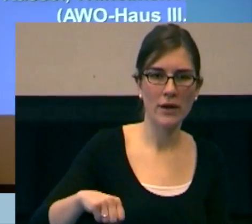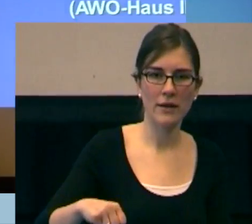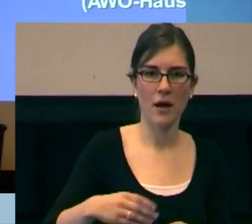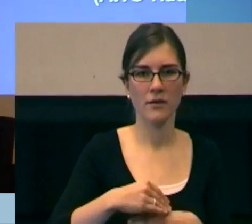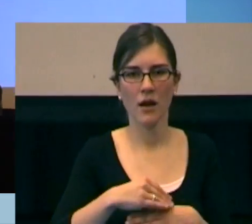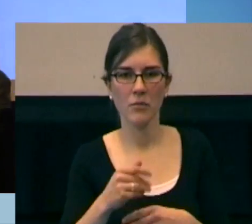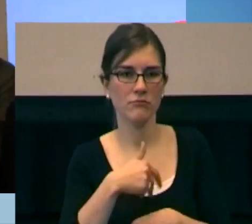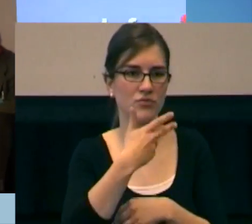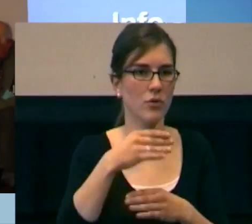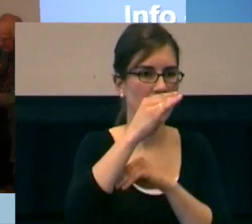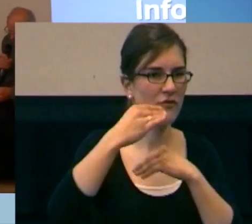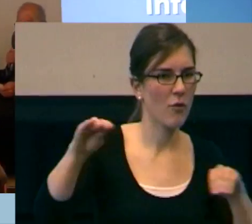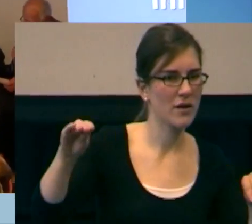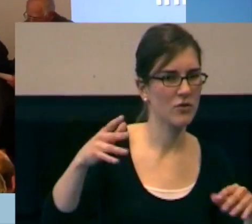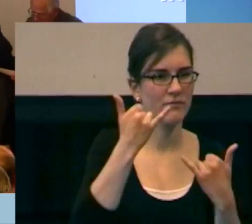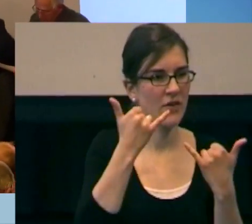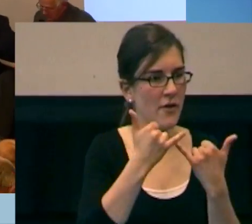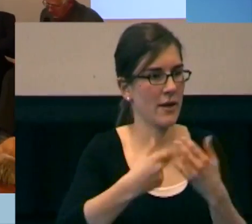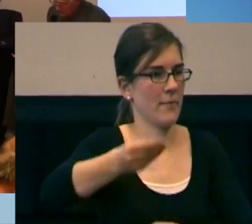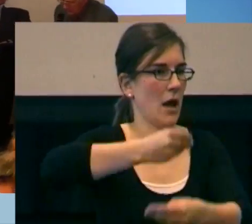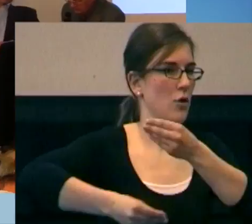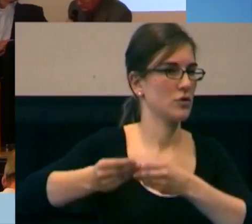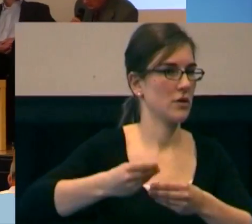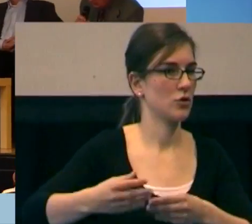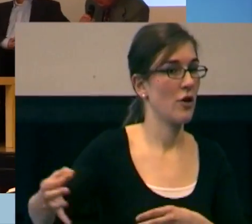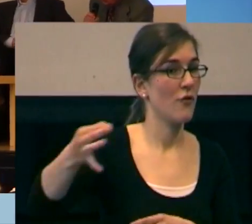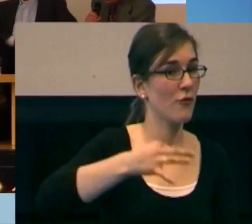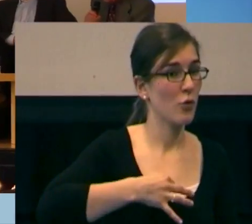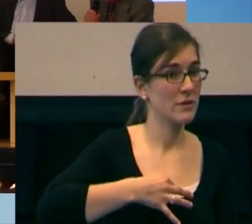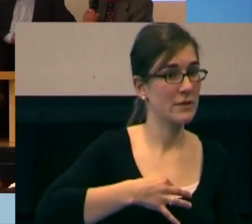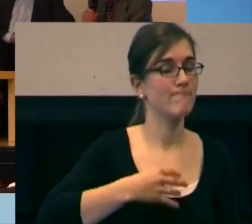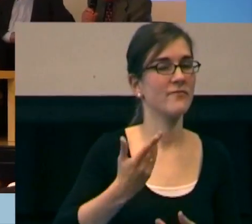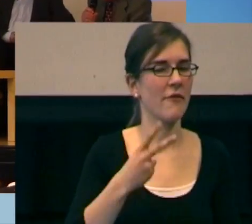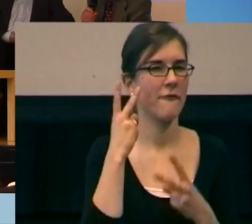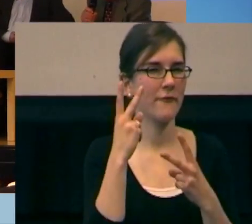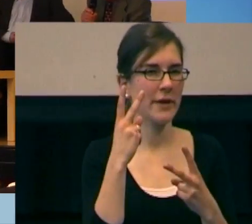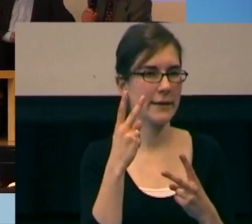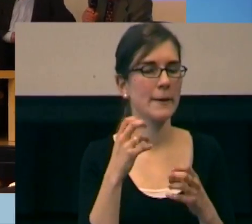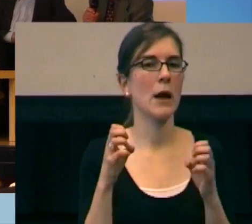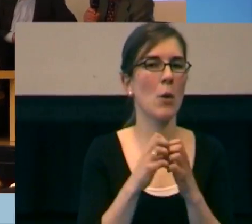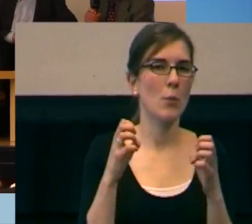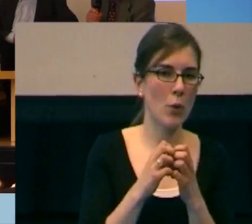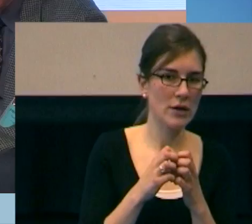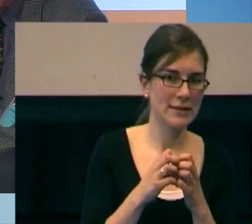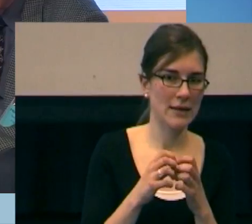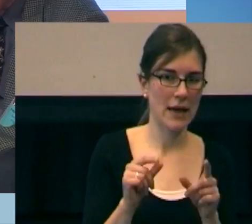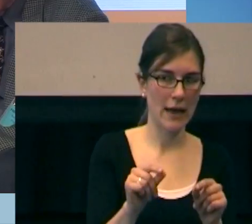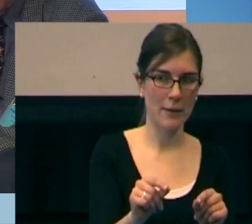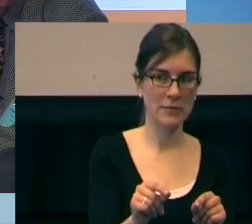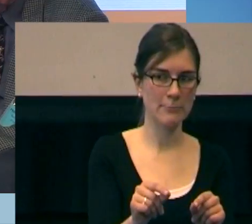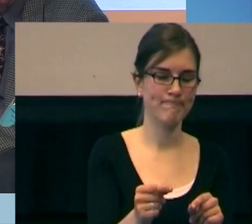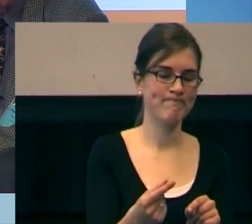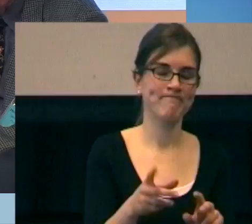informieren. Uns ist auch die Erkenntnis wichtig, dass Prostatakrebs keine